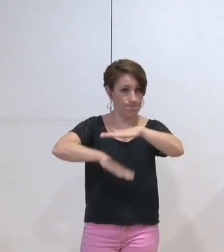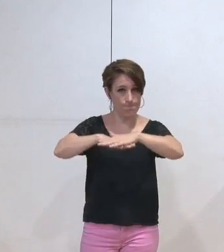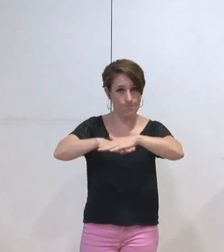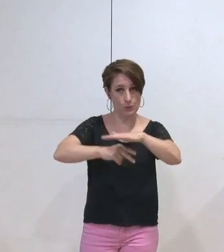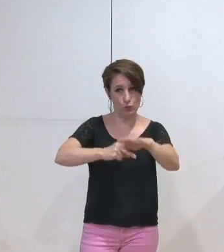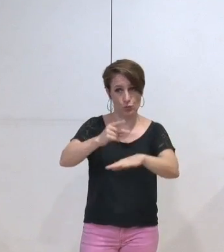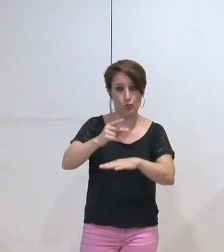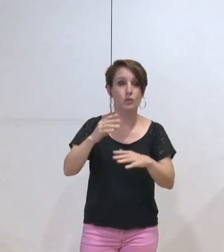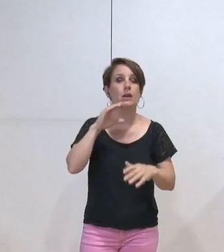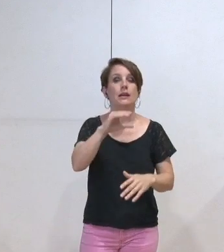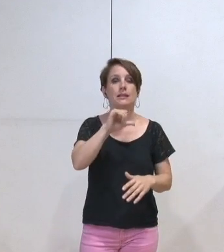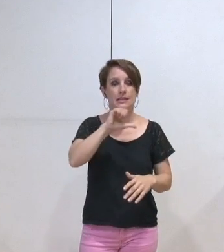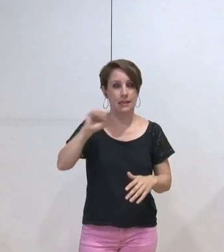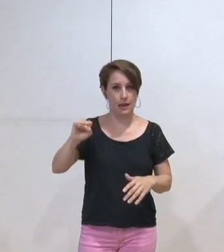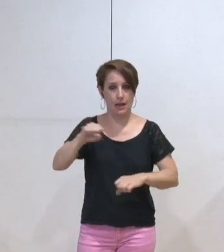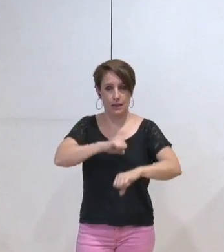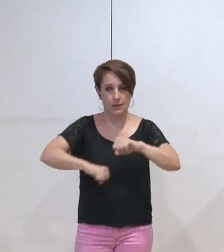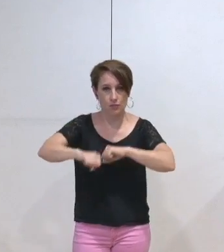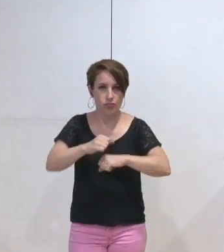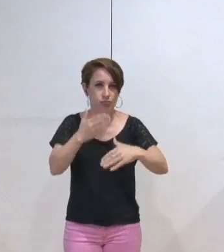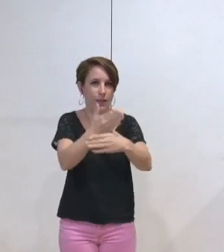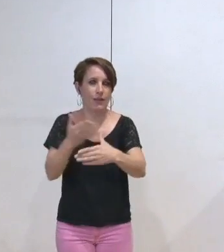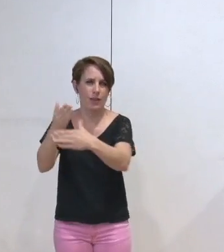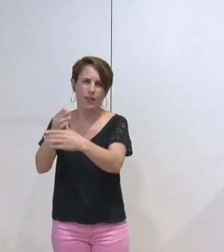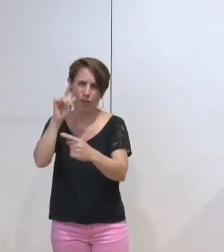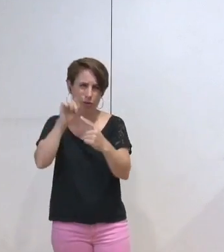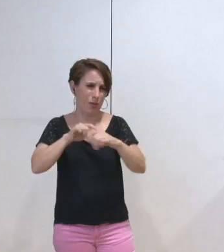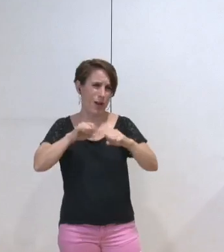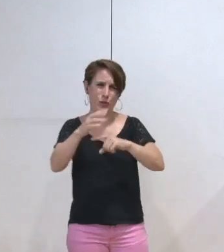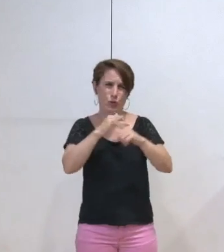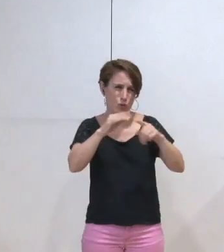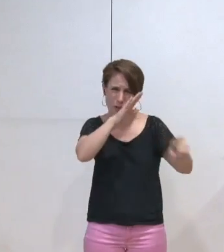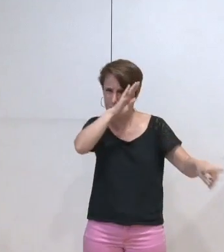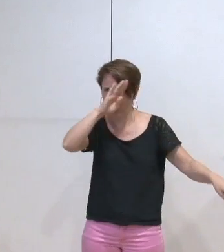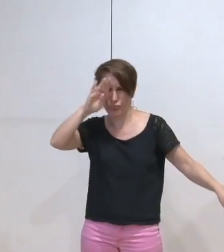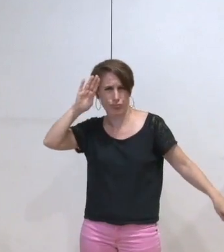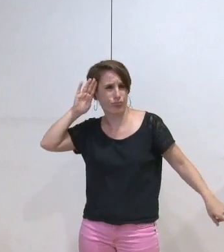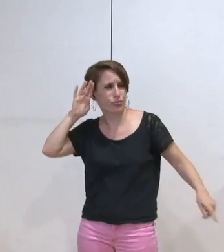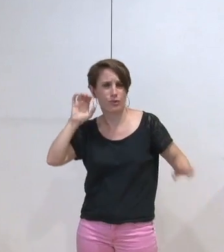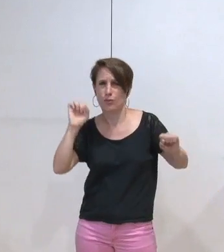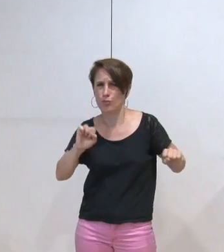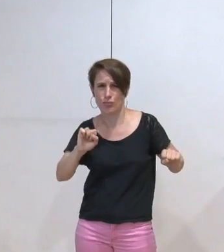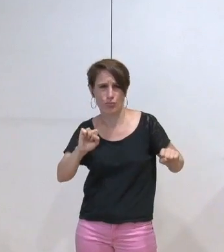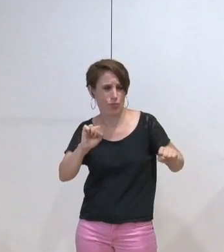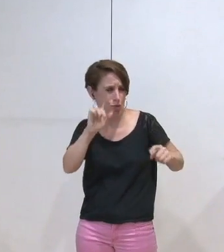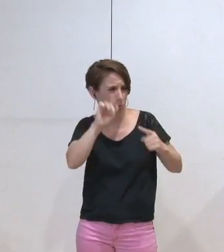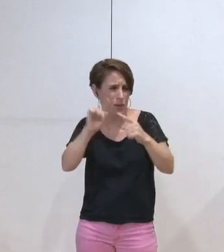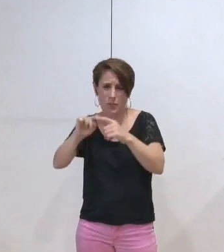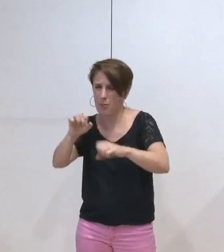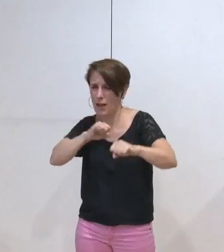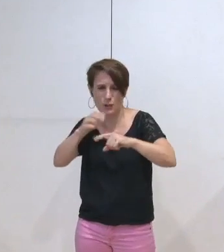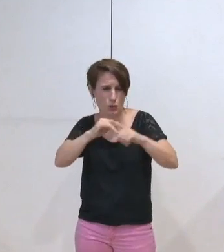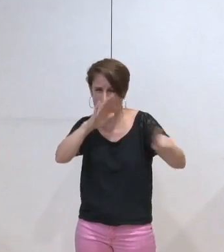qu'il intervient sur les champs l'ensemble des champs de l'action sociale et donc il a une démarche et une action qui peut être horizontale qui peut agir sur tous les leviers de l'action sociale au même